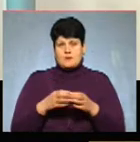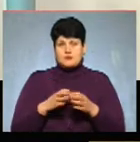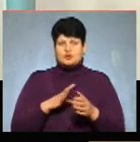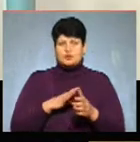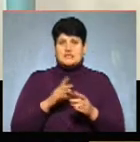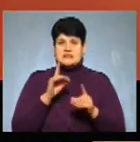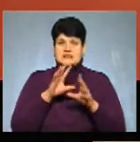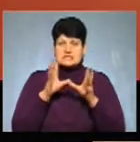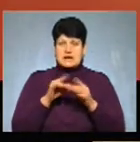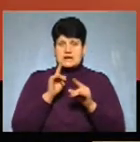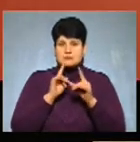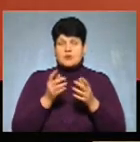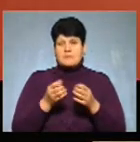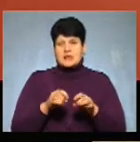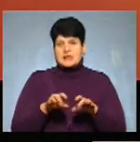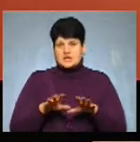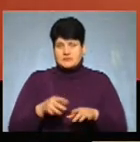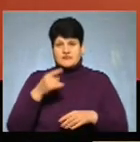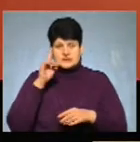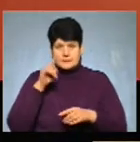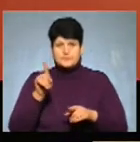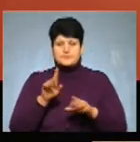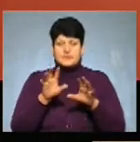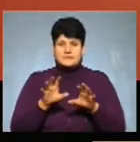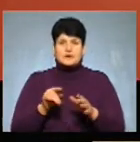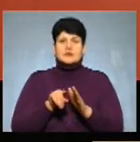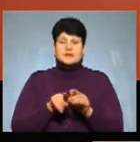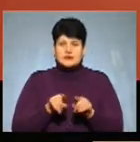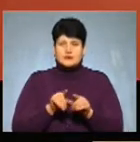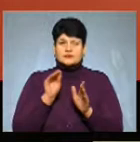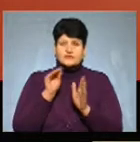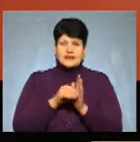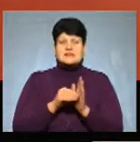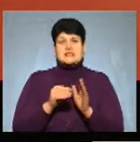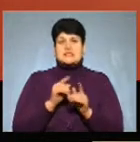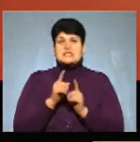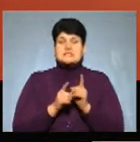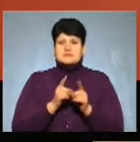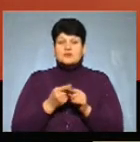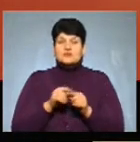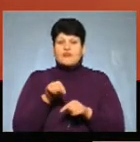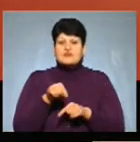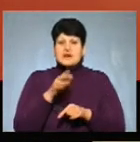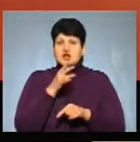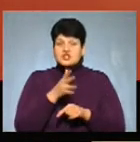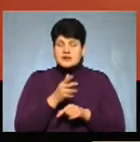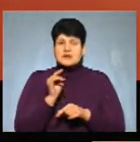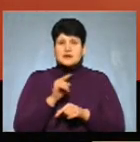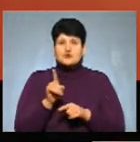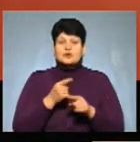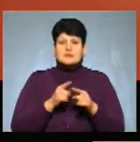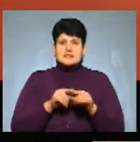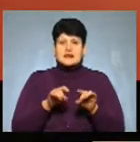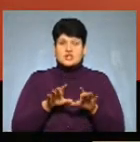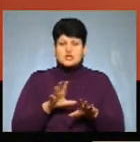загальні збори і прийнято таке рішення. Ви знаєте, що в закон також внесені зміни, що в даний час для того, щоб